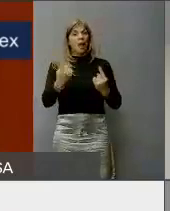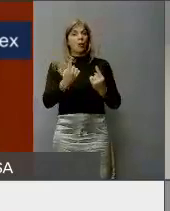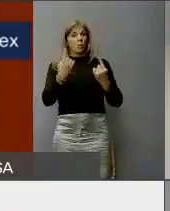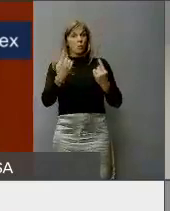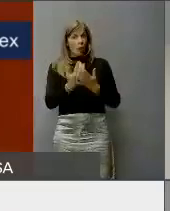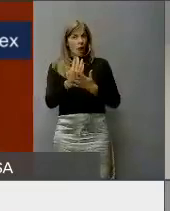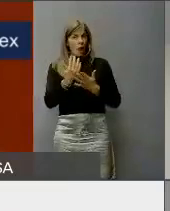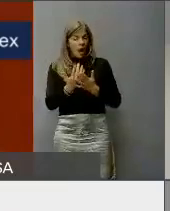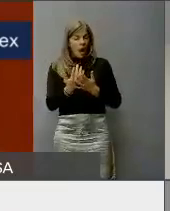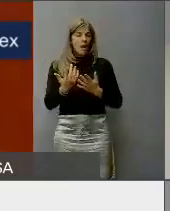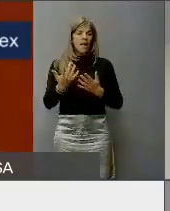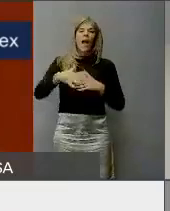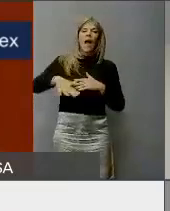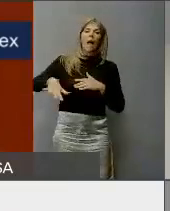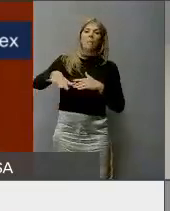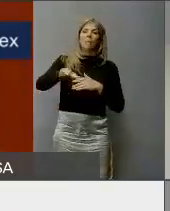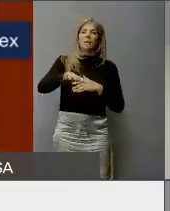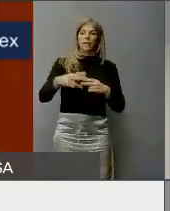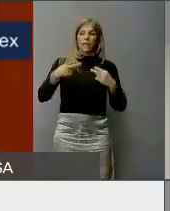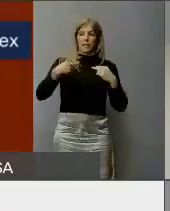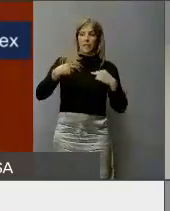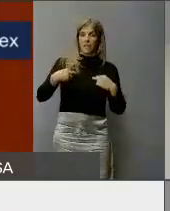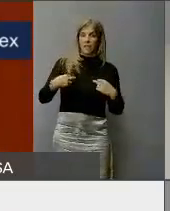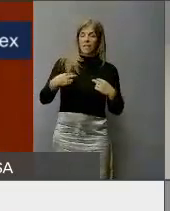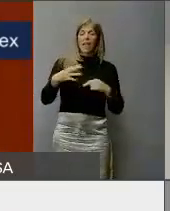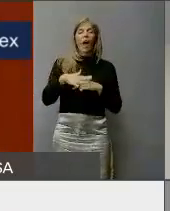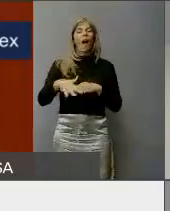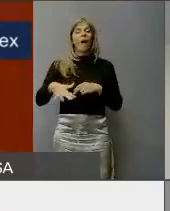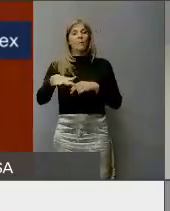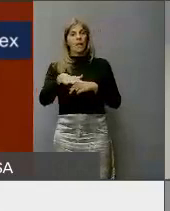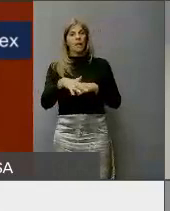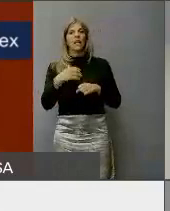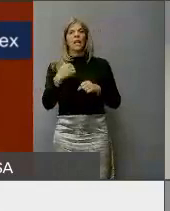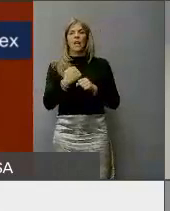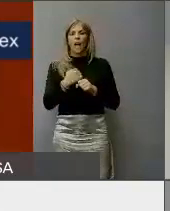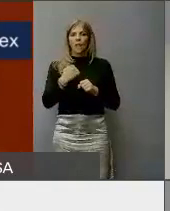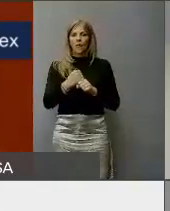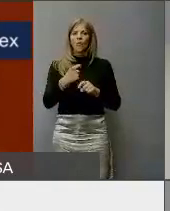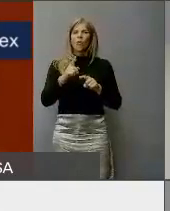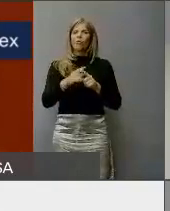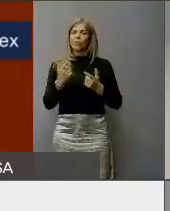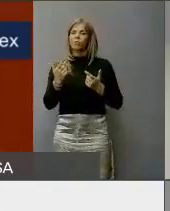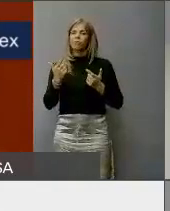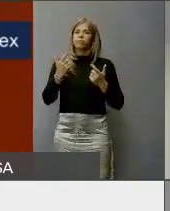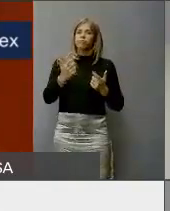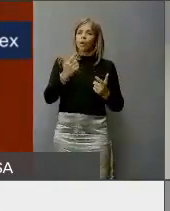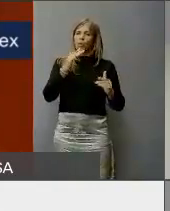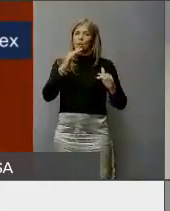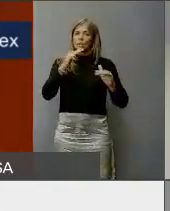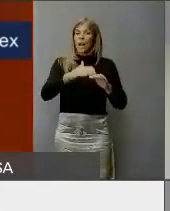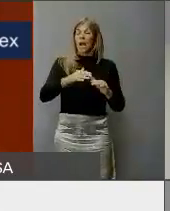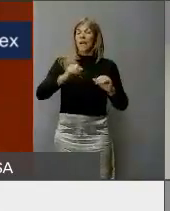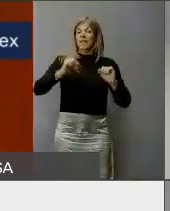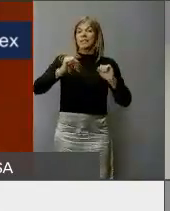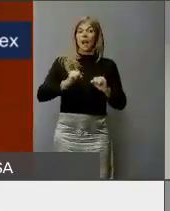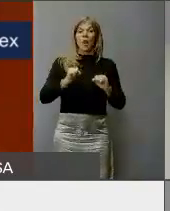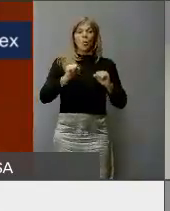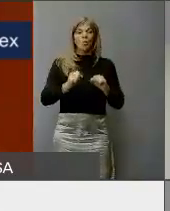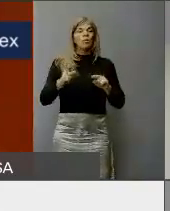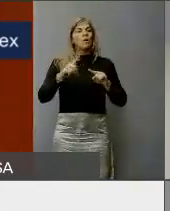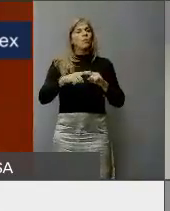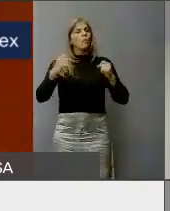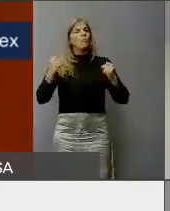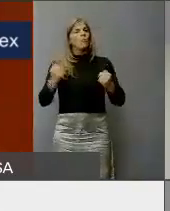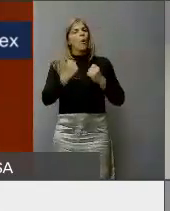degli ambienti di lavoro di tutelare la salute nonché la promozione della cultura